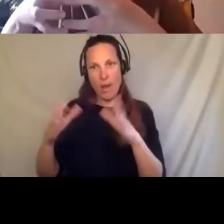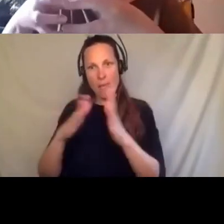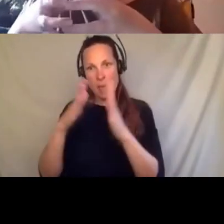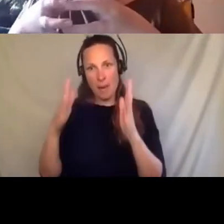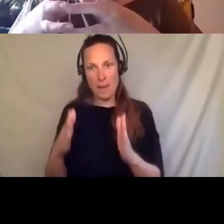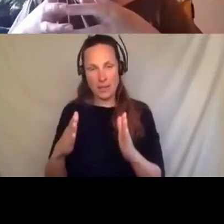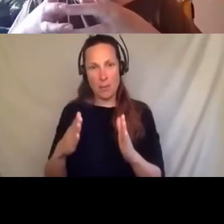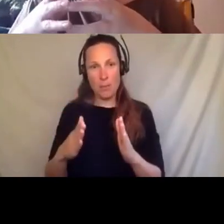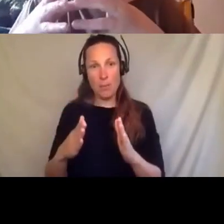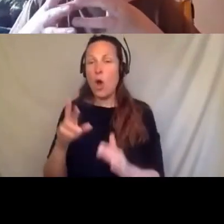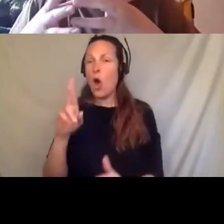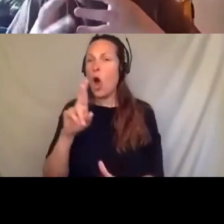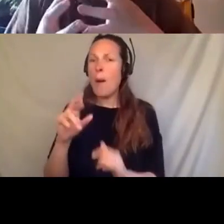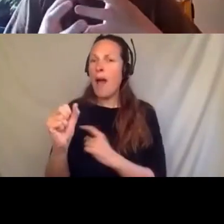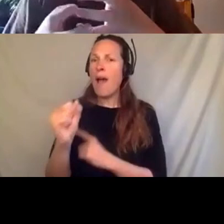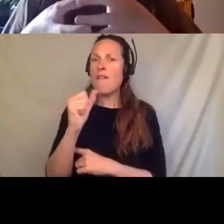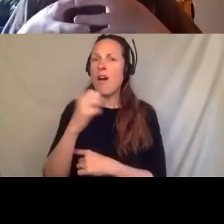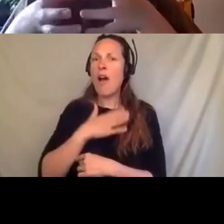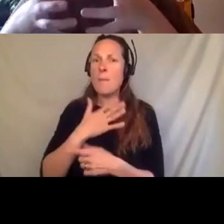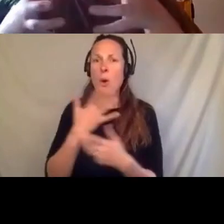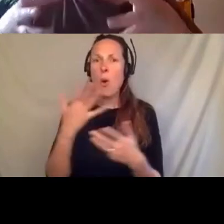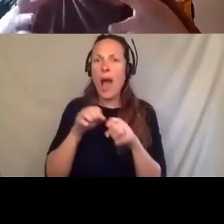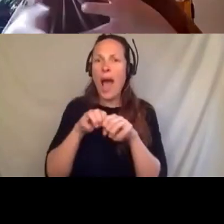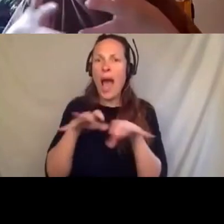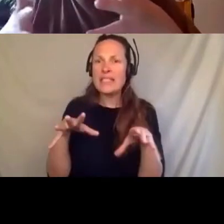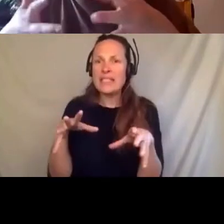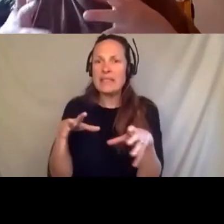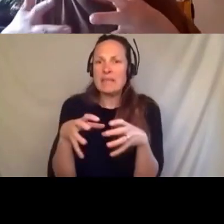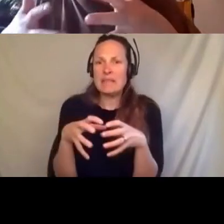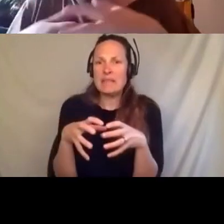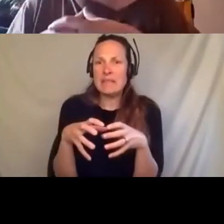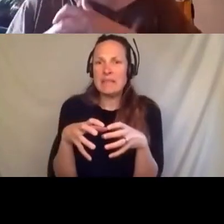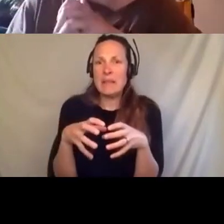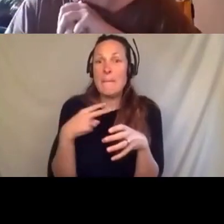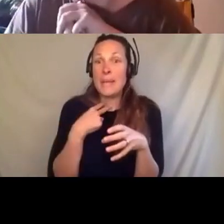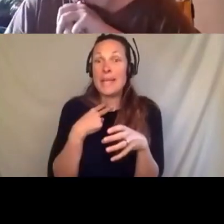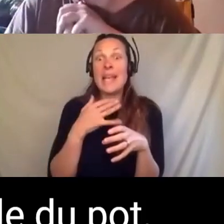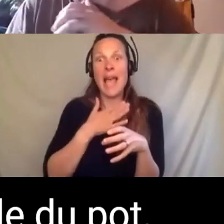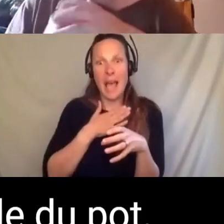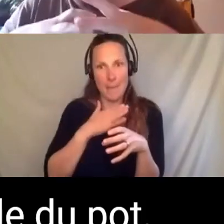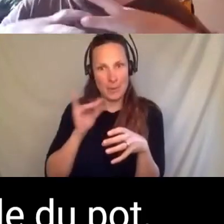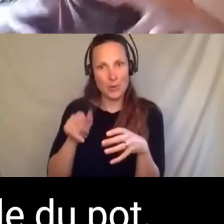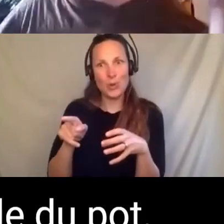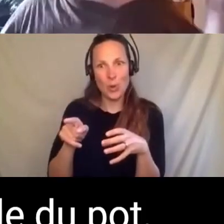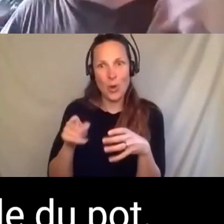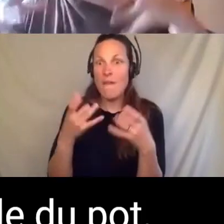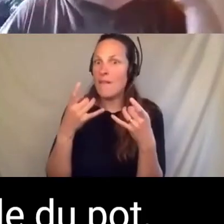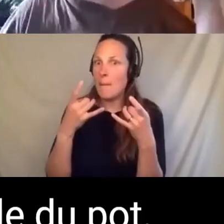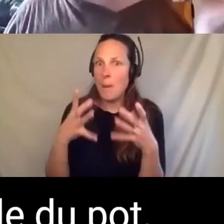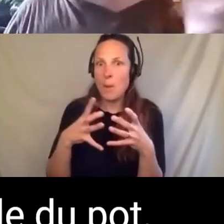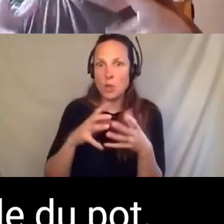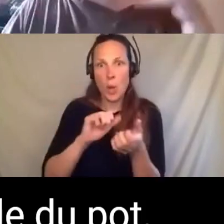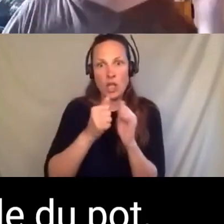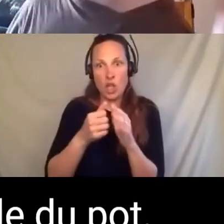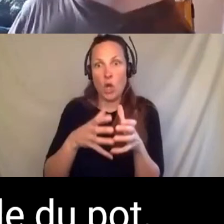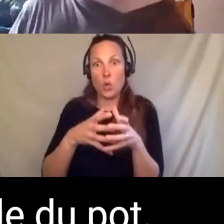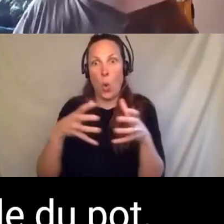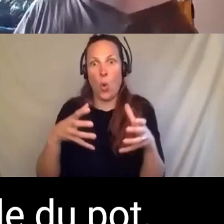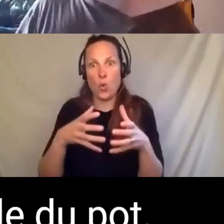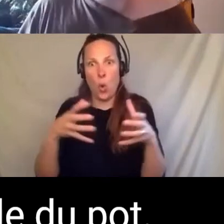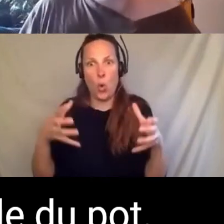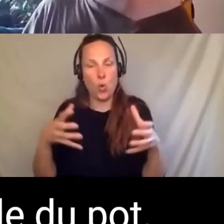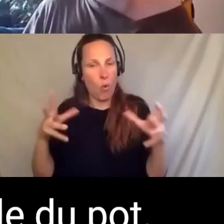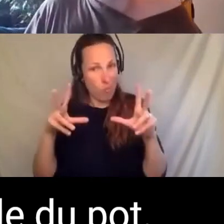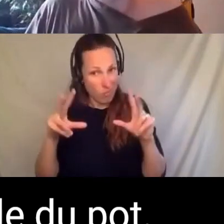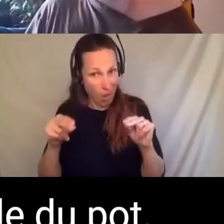l'étroit. Alors, il aime ça être un peu étouffé dans son pot. Là, donc, pas besoin de toujours changer la taille du pot.